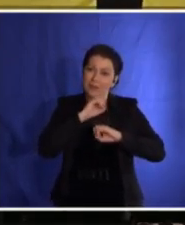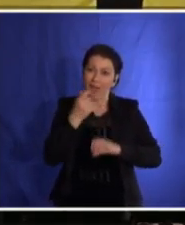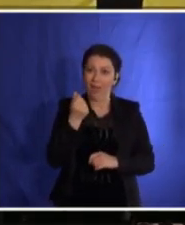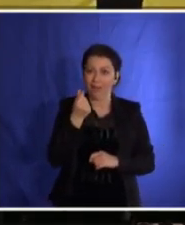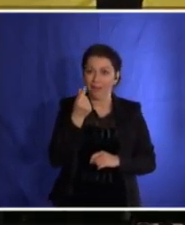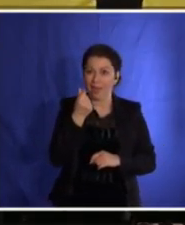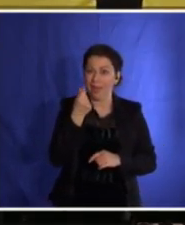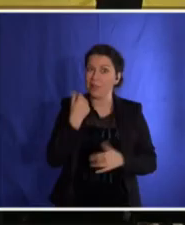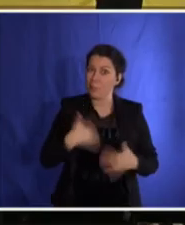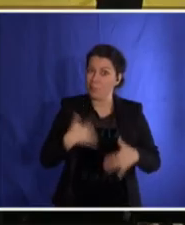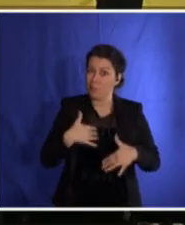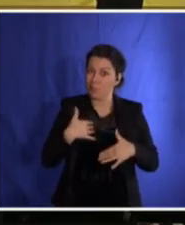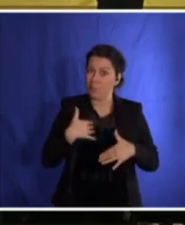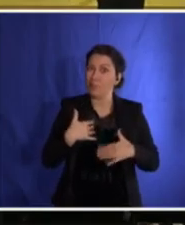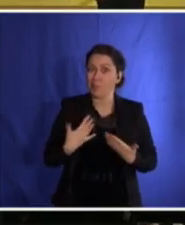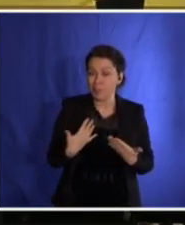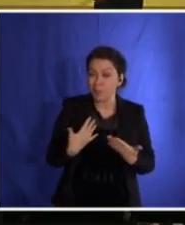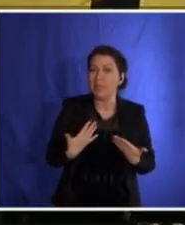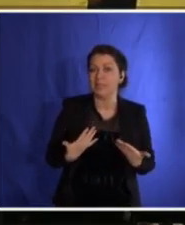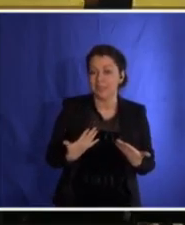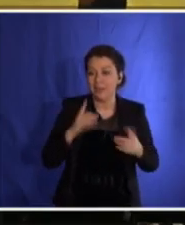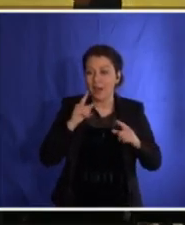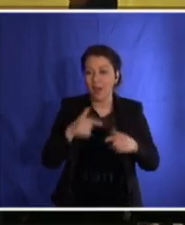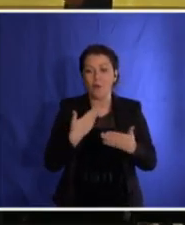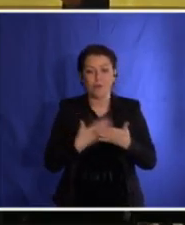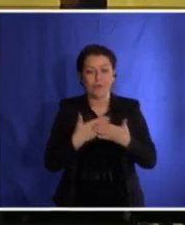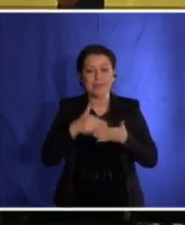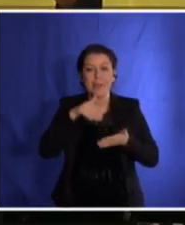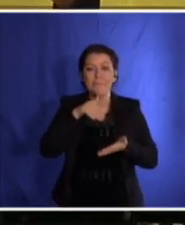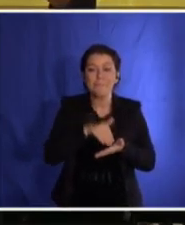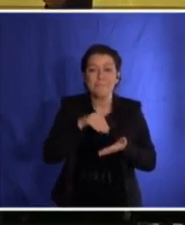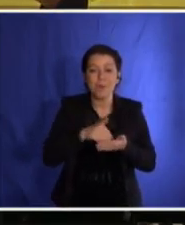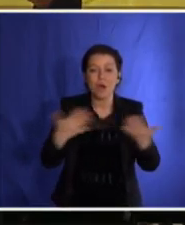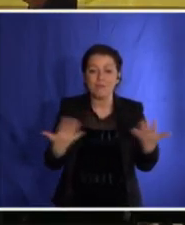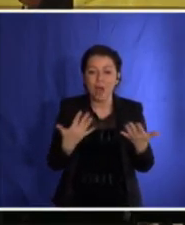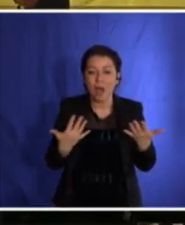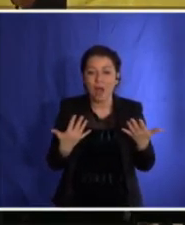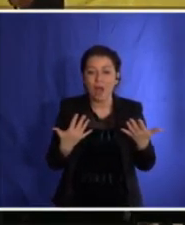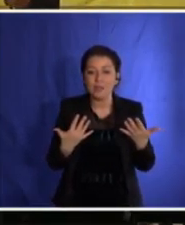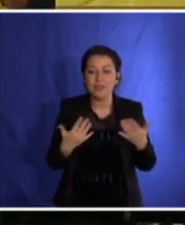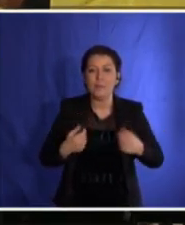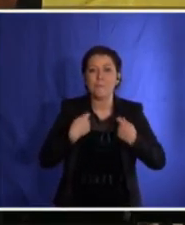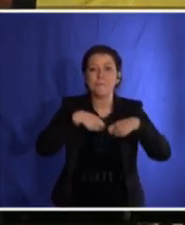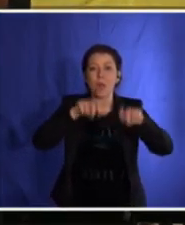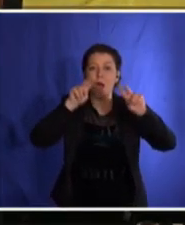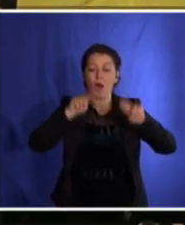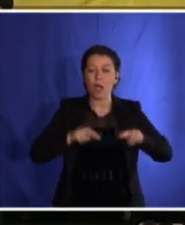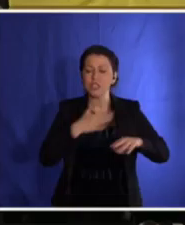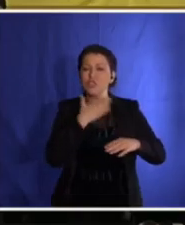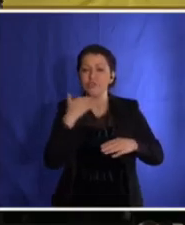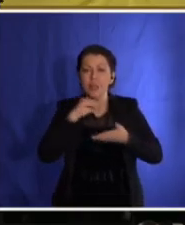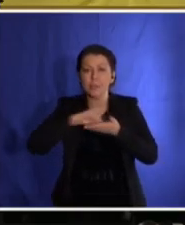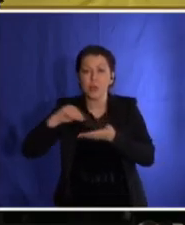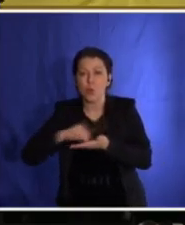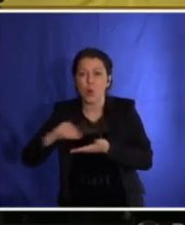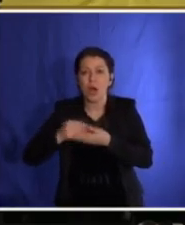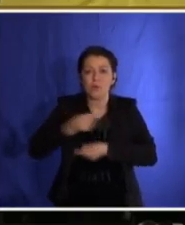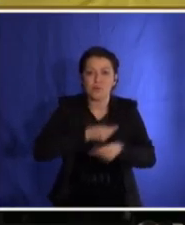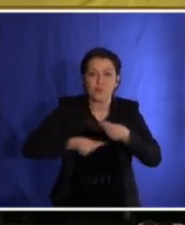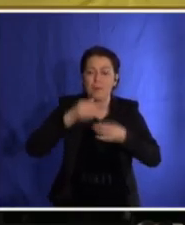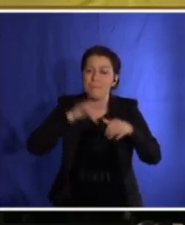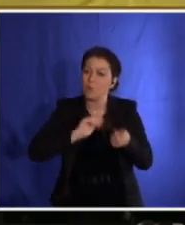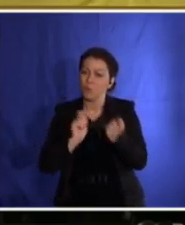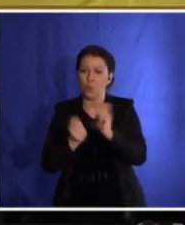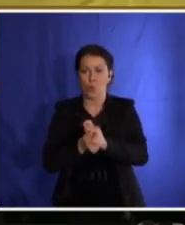Es braucht eine Entbürokratisierung des ganzen Baurechts, der Bauwirtschaft.